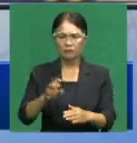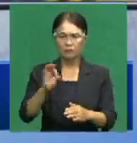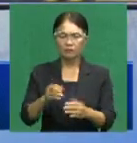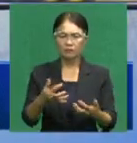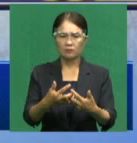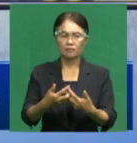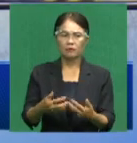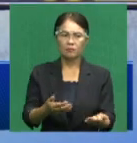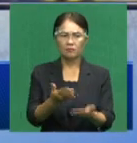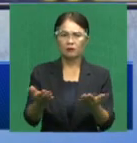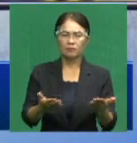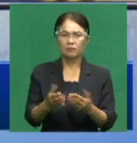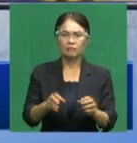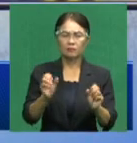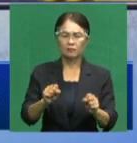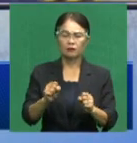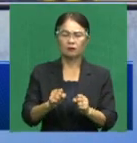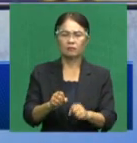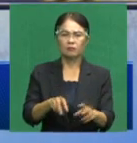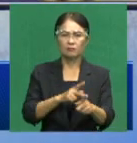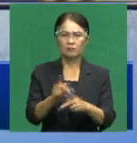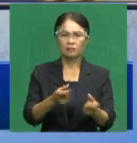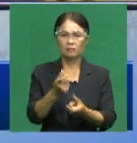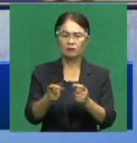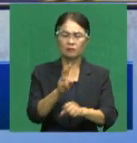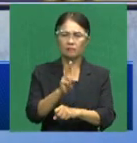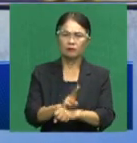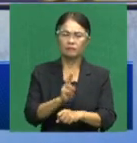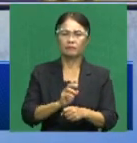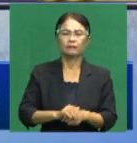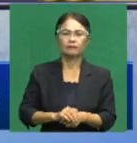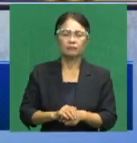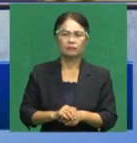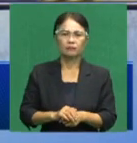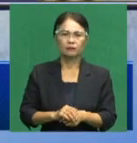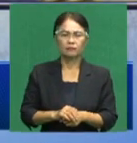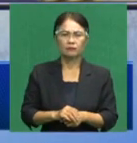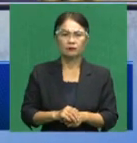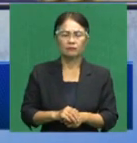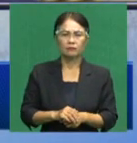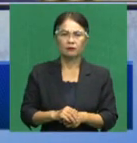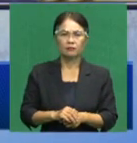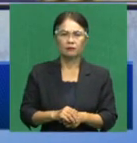ស្ទះឬមួយក៏បាទអាចបញ្ជាប្រដ្ឋនេះធ្វើដំណើរជាធម្មតាទេបាទ